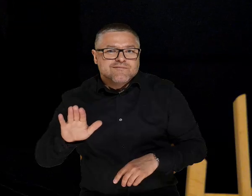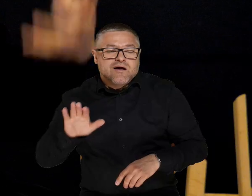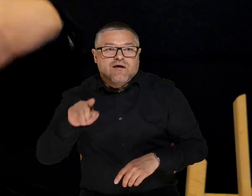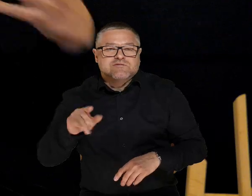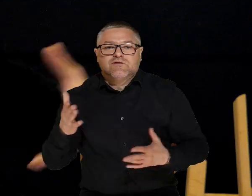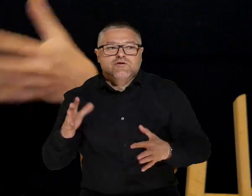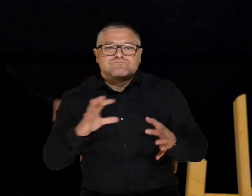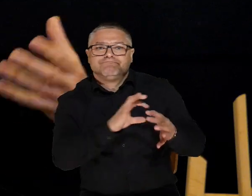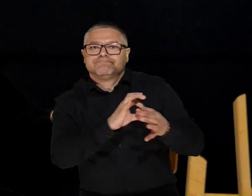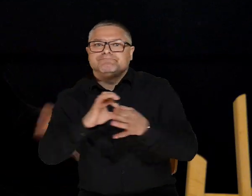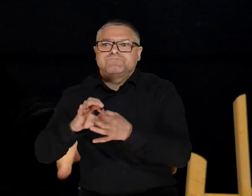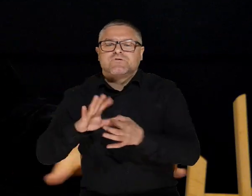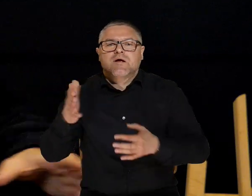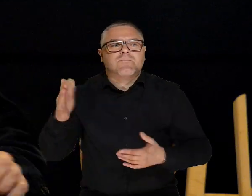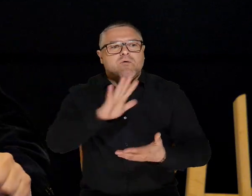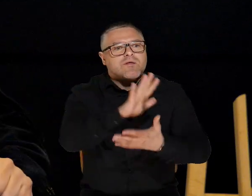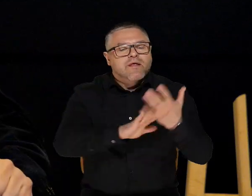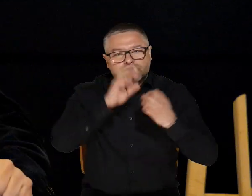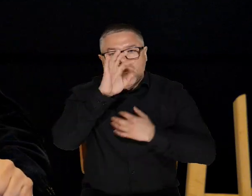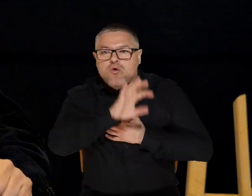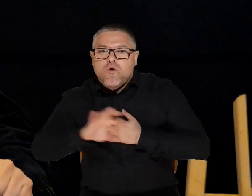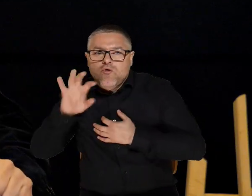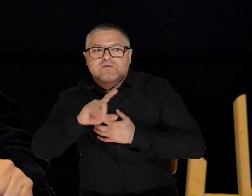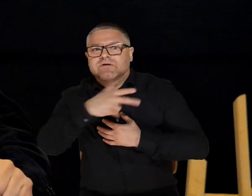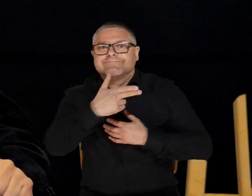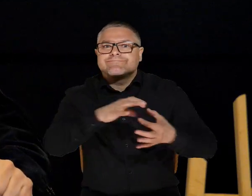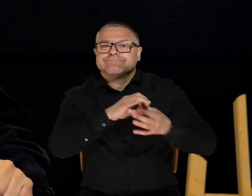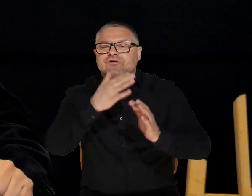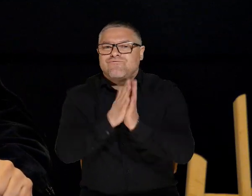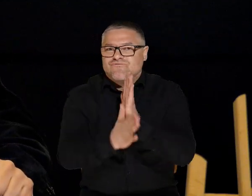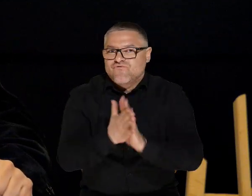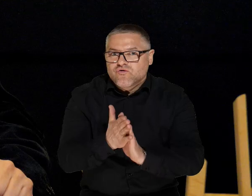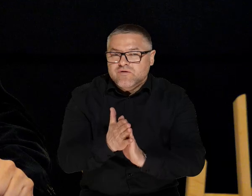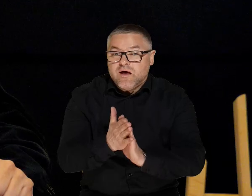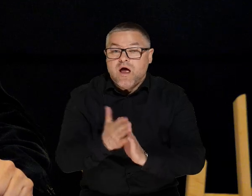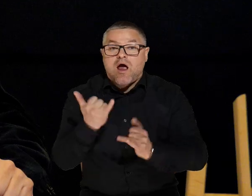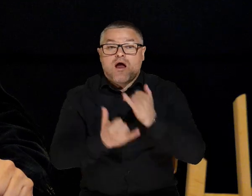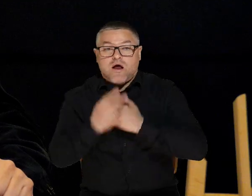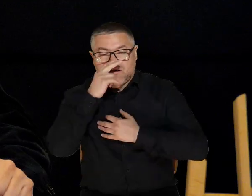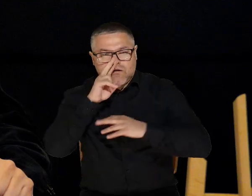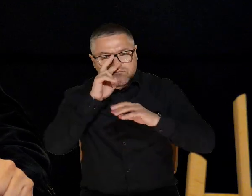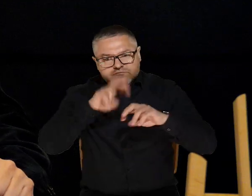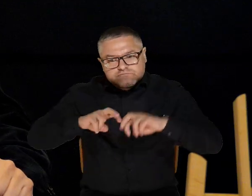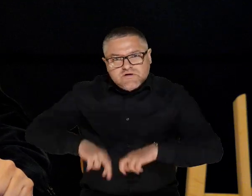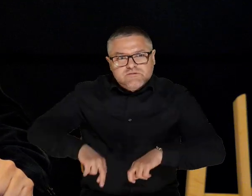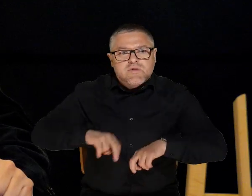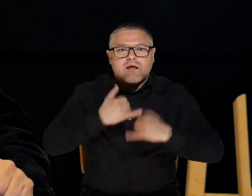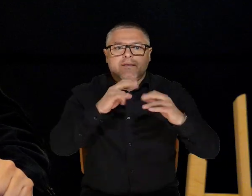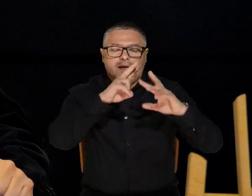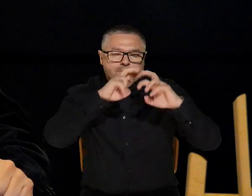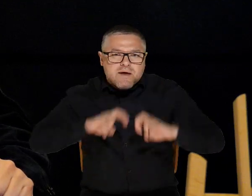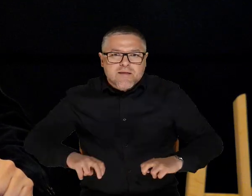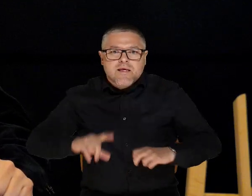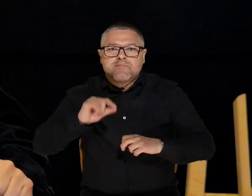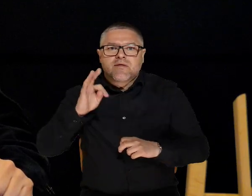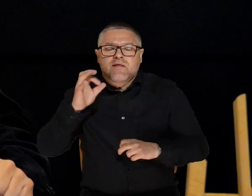które gdzieś jest związane z jakimiś treściami związanymi z wojną. Ale jak popatrzymy na inne badania PTSD w Polsce, to też te odsetki